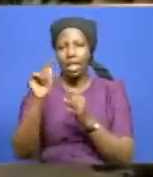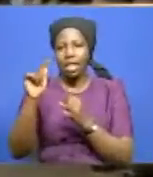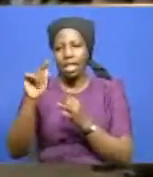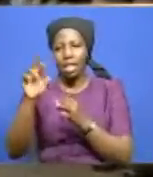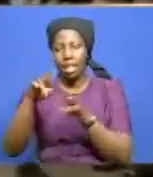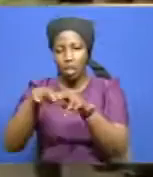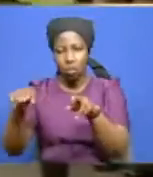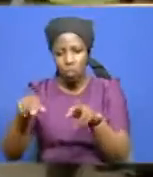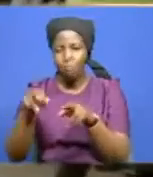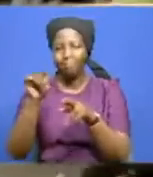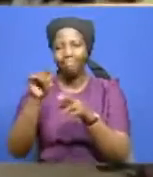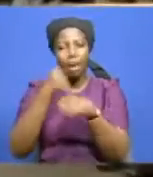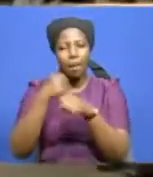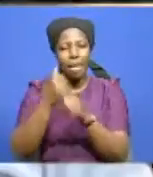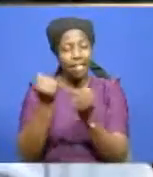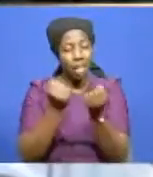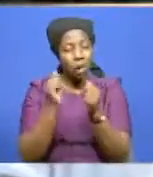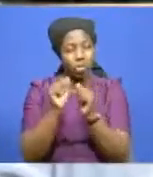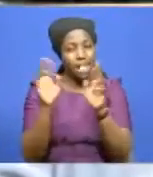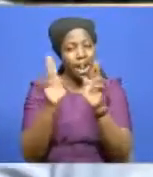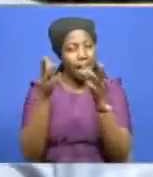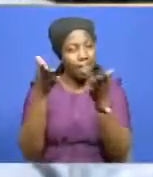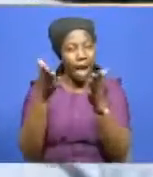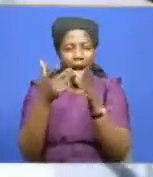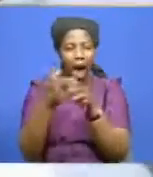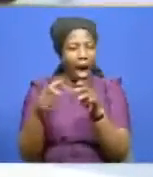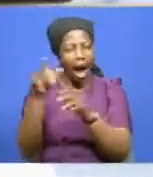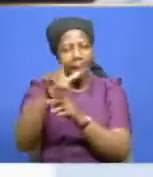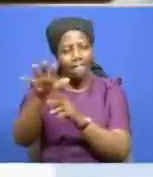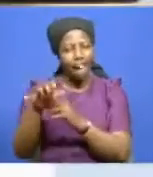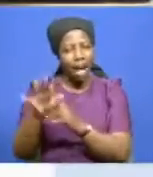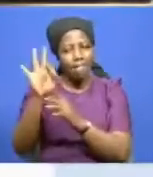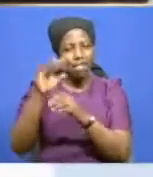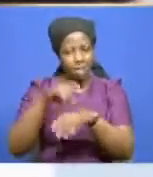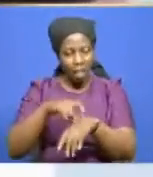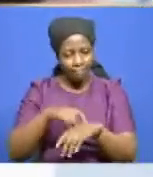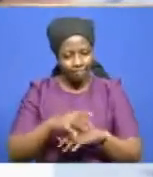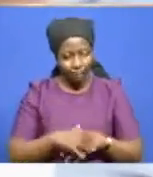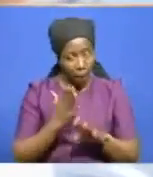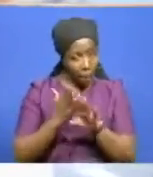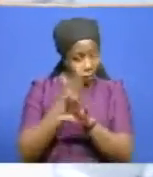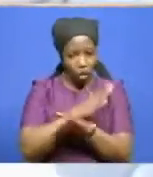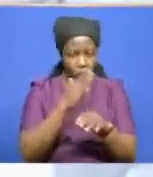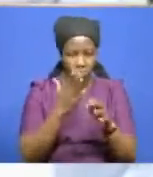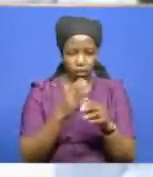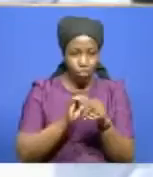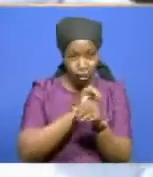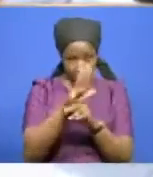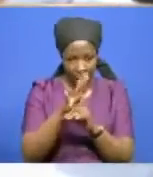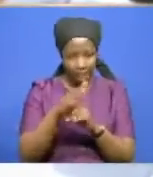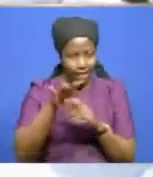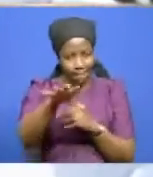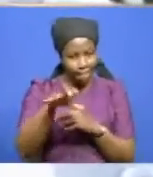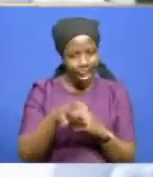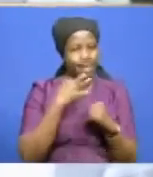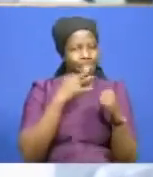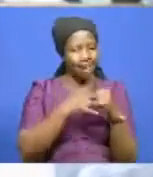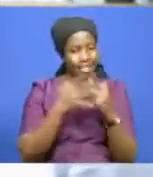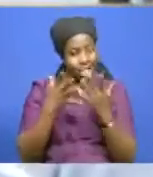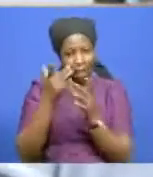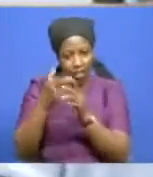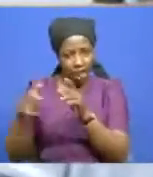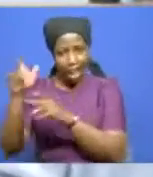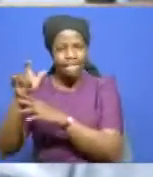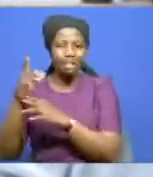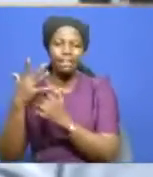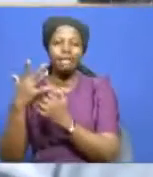yaliyokuwemo kuongeza nauli mara tatu. Kitambo kabla corona ingia ilikuwa 800. Saa hii imelipanda mpaka 1500. Saa